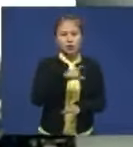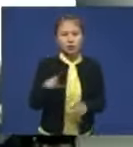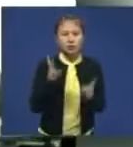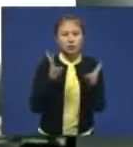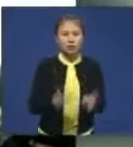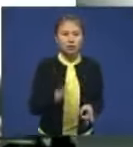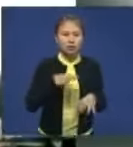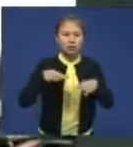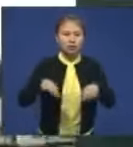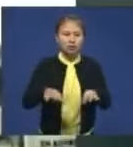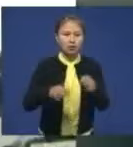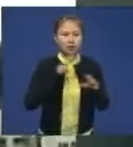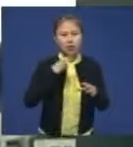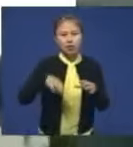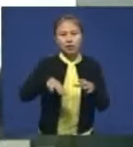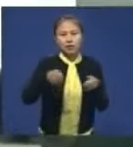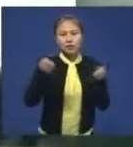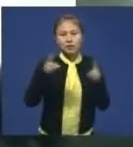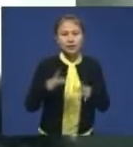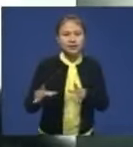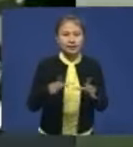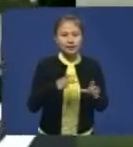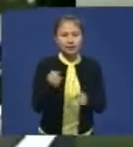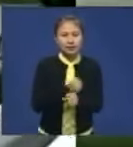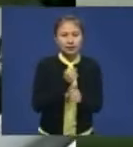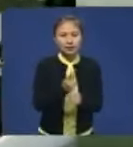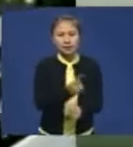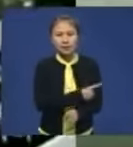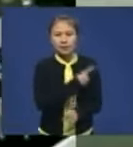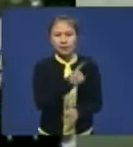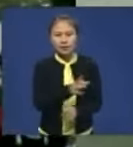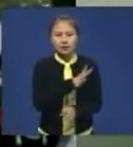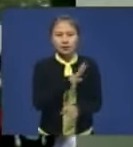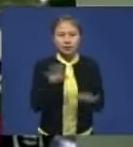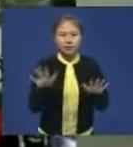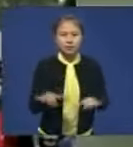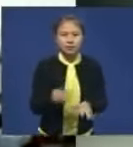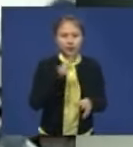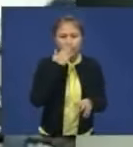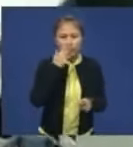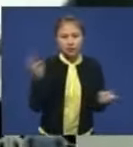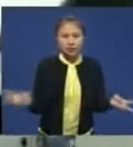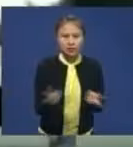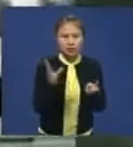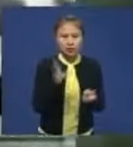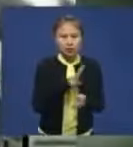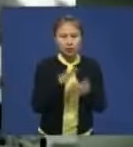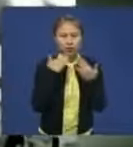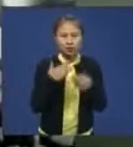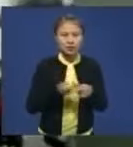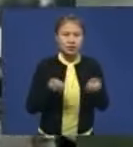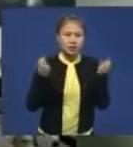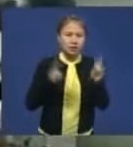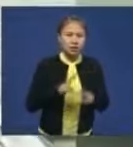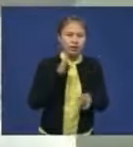Қайғылы оқиғаға автокөлік дөңгелектеріне арнап диск шығаратын шеберханадағы қалдық металл үгінділерінің тұтануы себеп болған. Қазір апаттан түрлі деңгейдегі